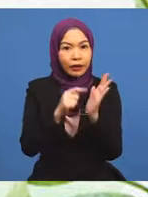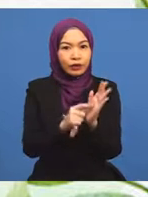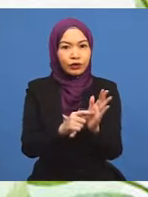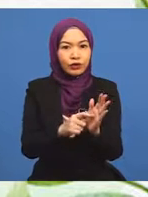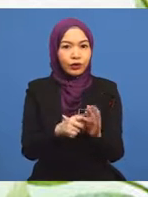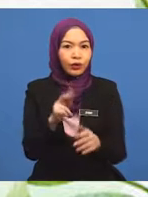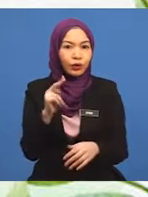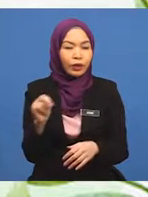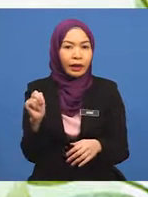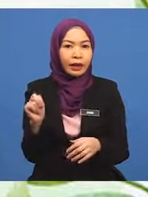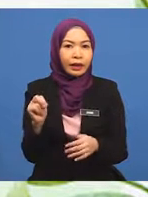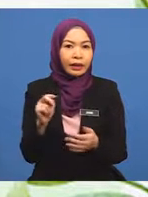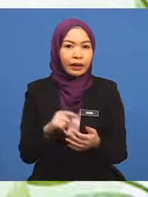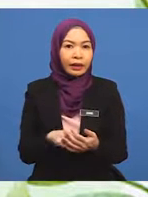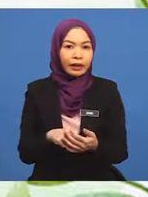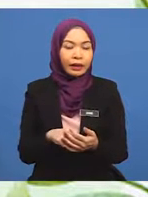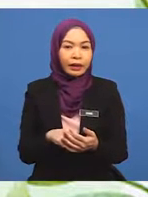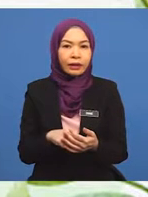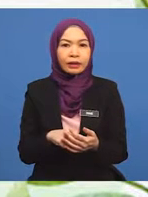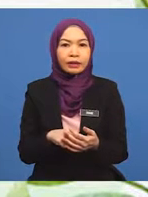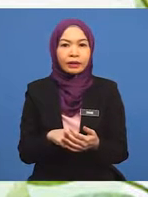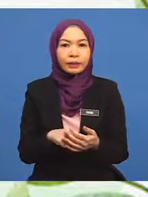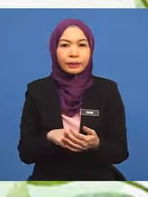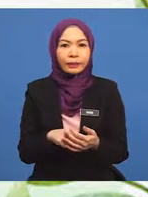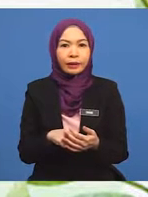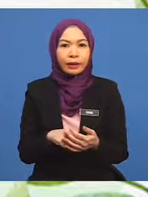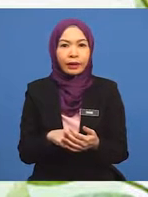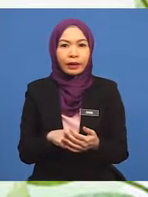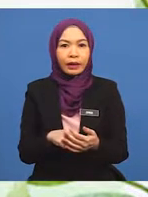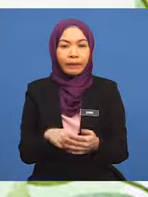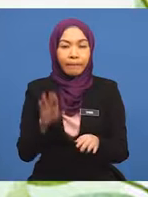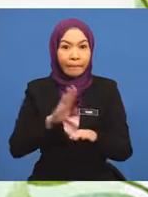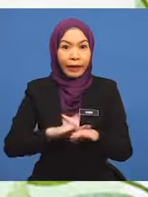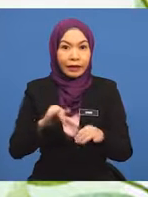lakaran yang hanya pada jenis bahan,